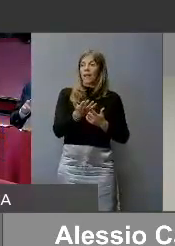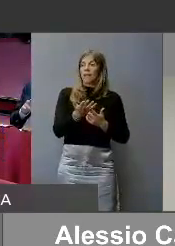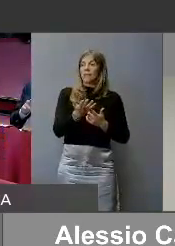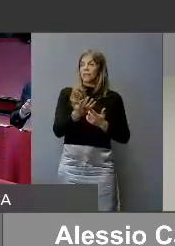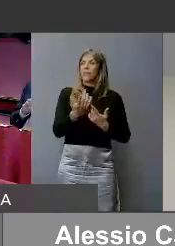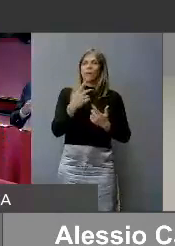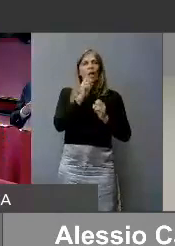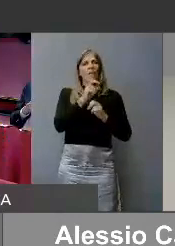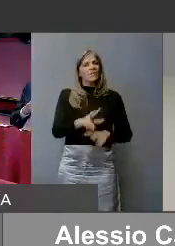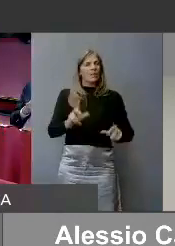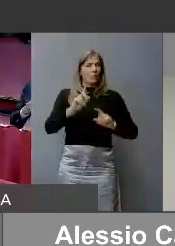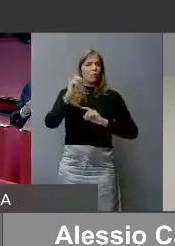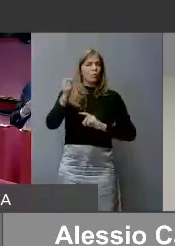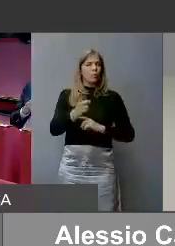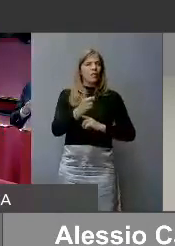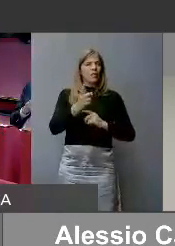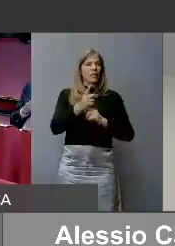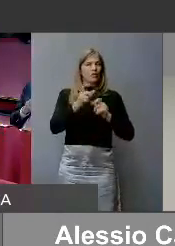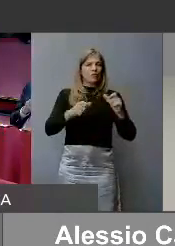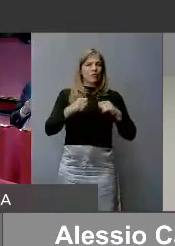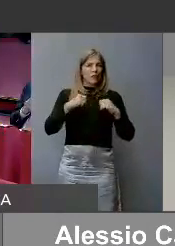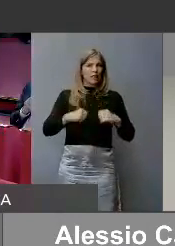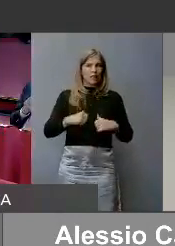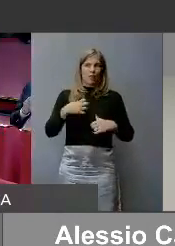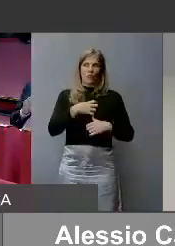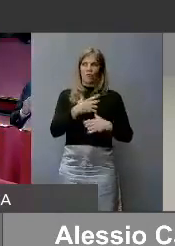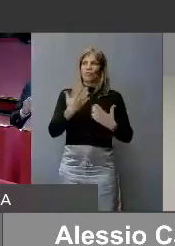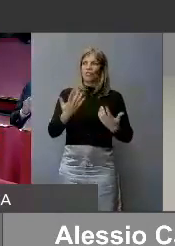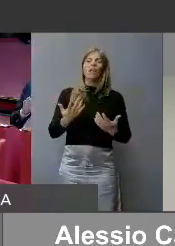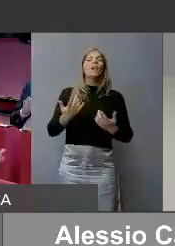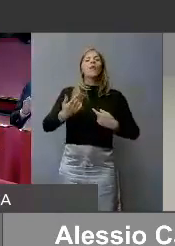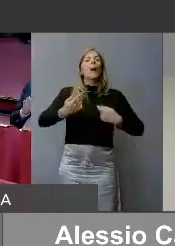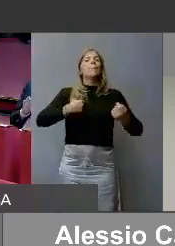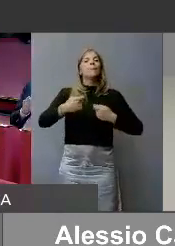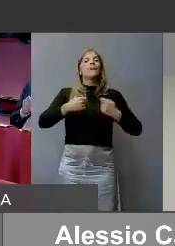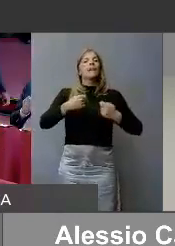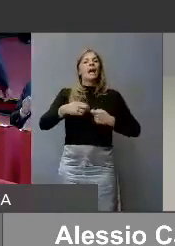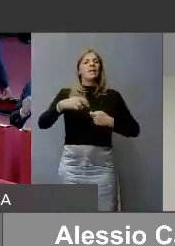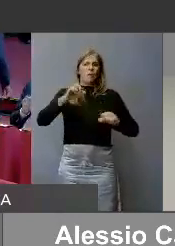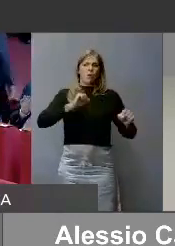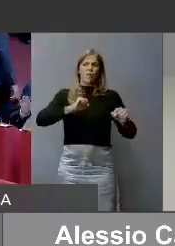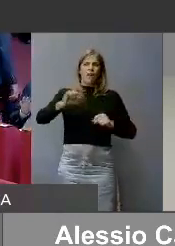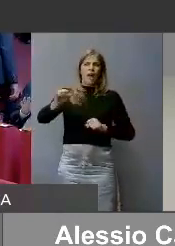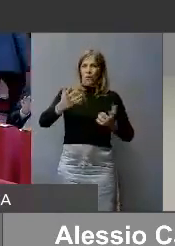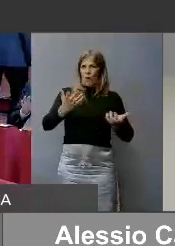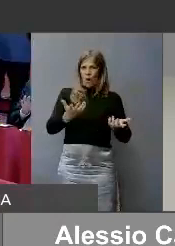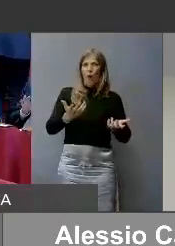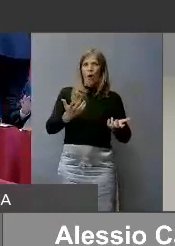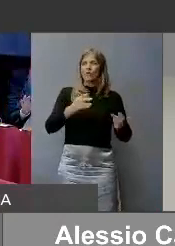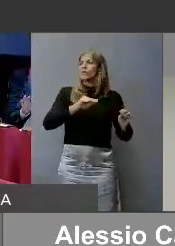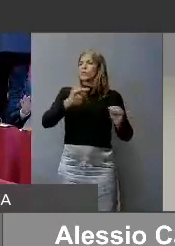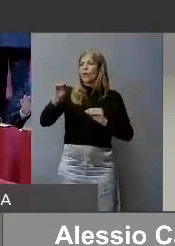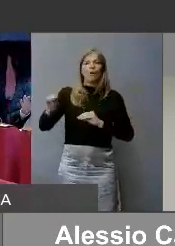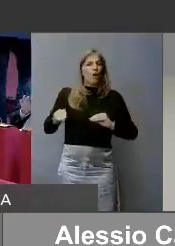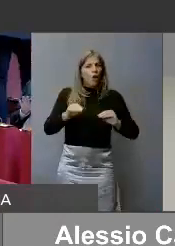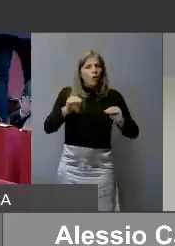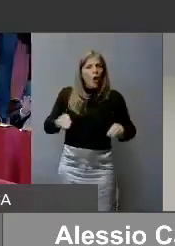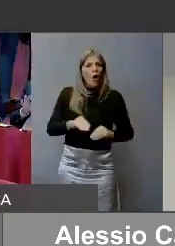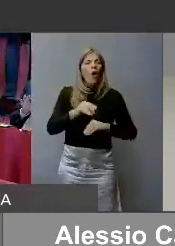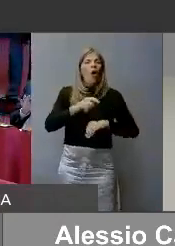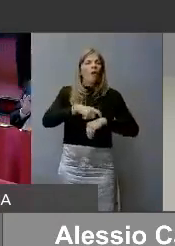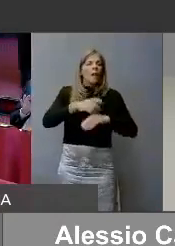maniera ufficiale a tutti i cittadini quello che sarà del mercato è difeso il famoso trattato di premi l'organizzazione che non ha un programma e le date di